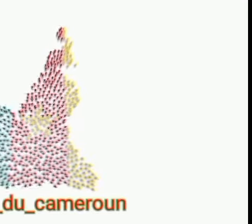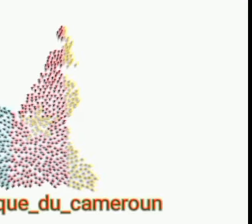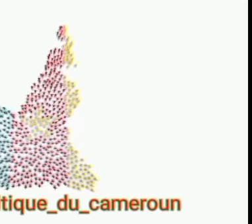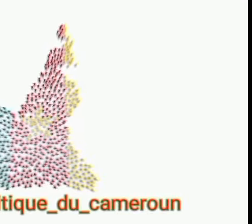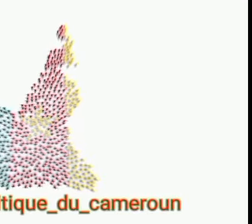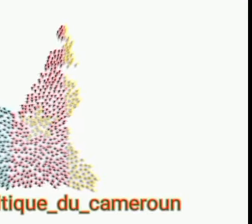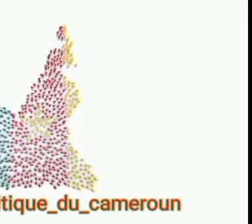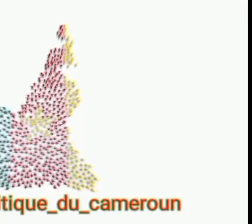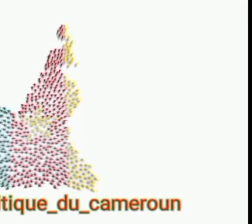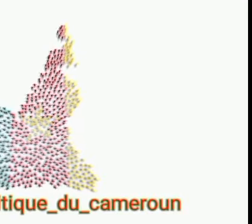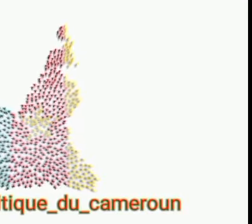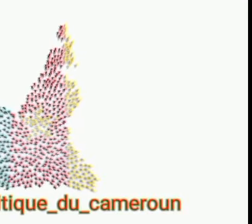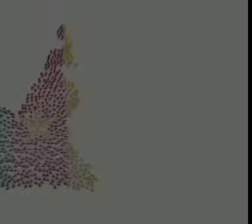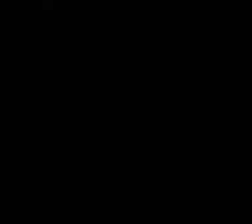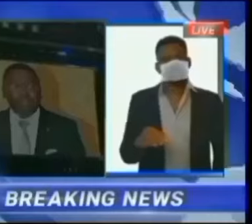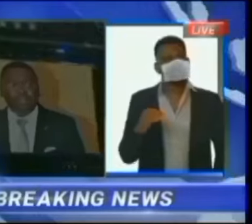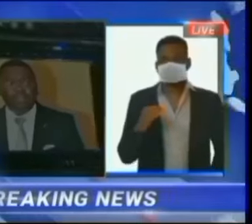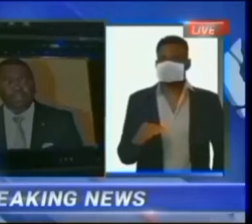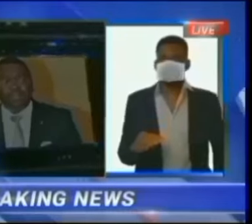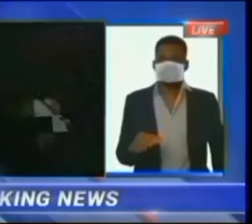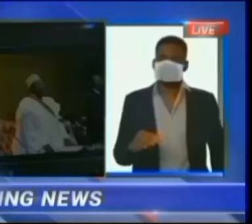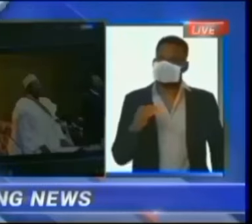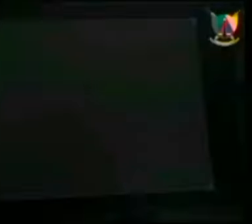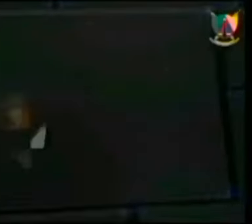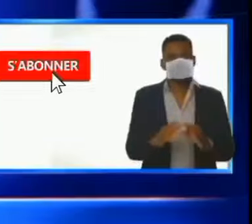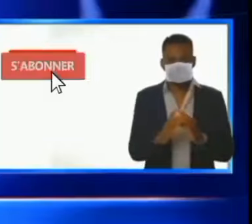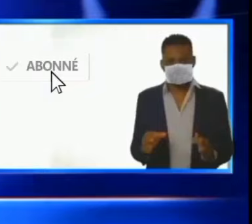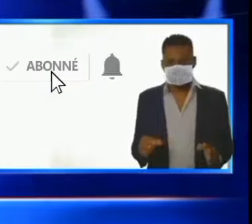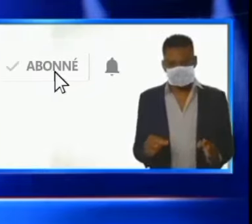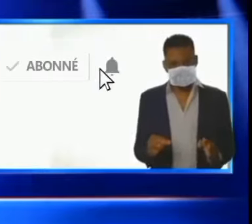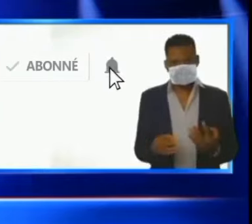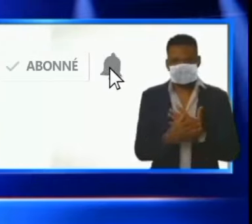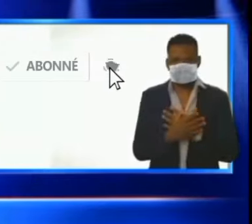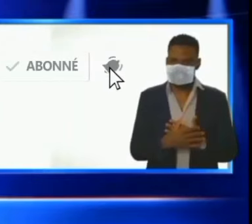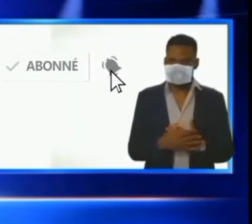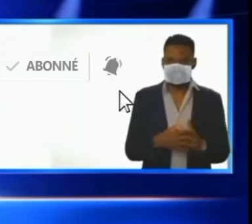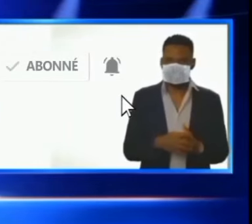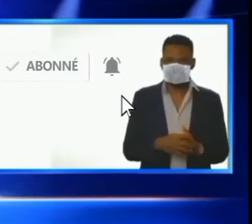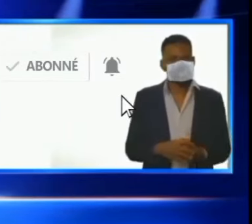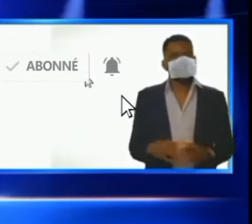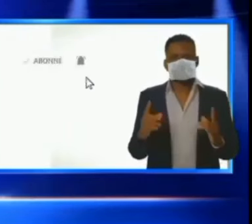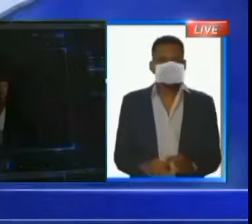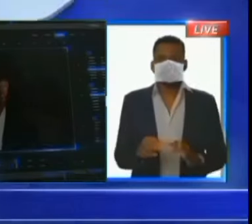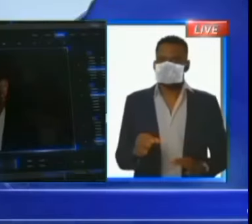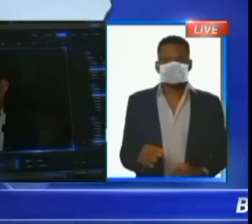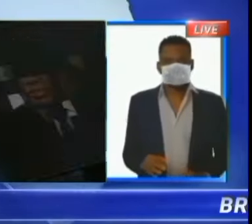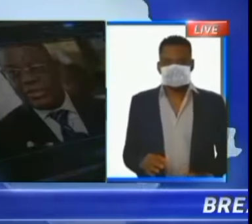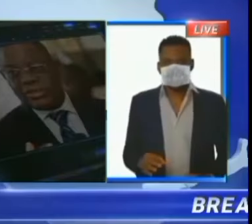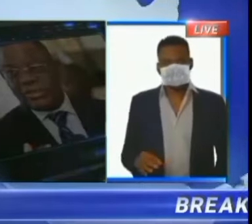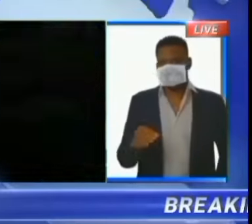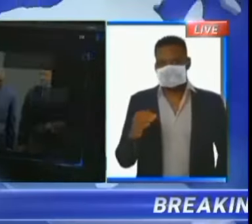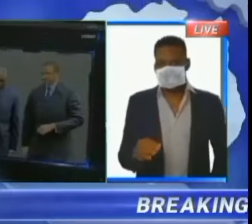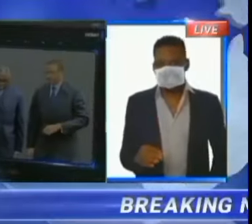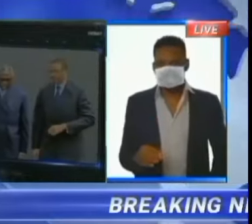Si vous souhaitez être à la une du meilleur de l'actualité camerounaise, alors vous êtes au bon endroit. Abonnez-vous simplement et activez la cloche de notification pour être